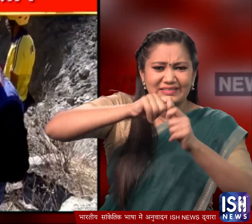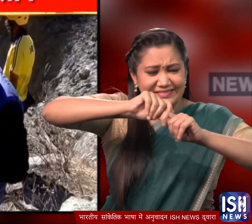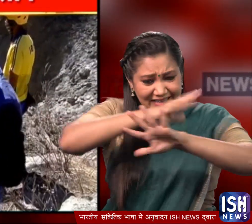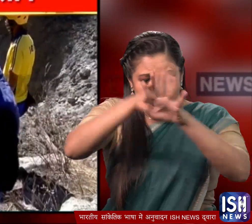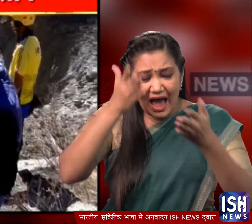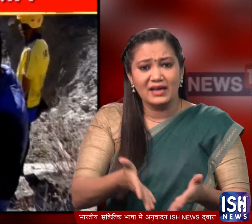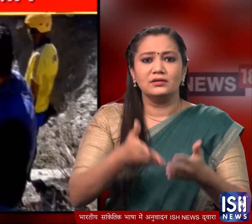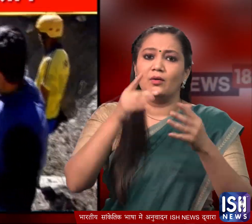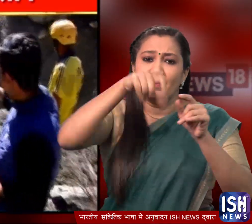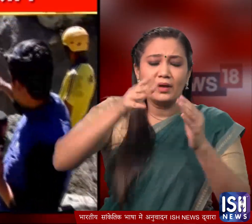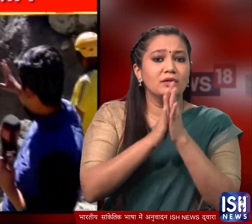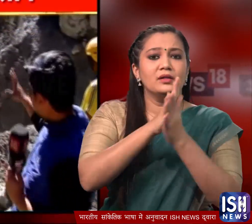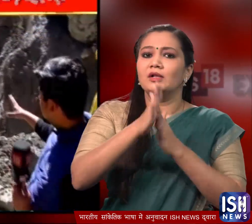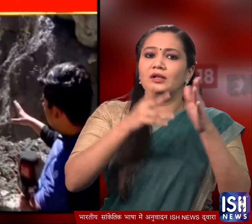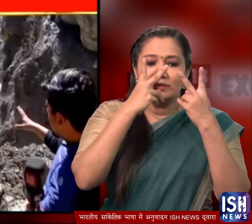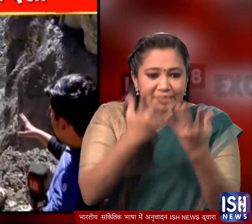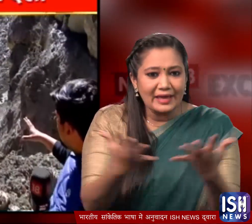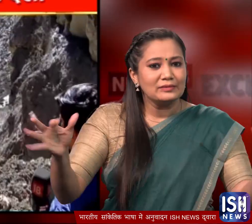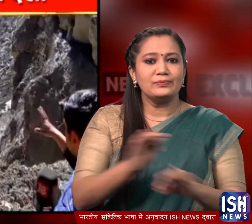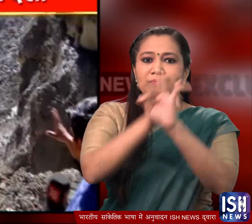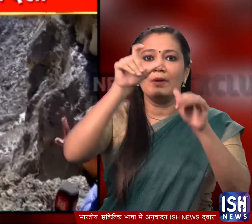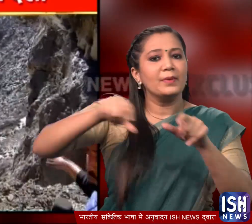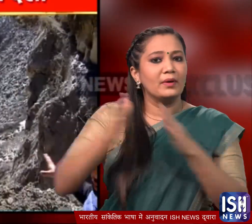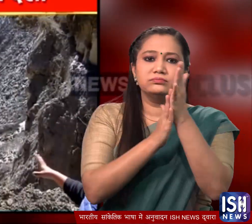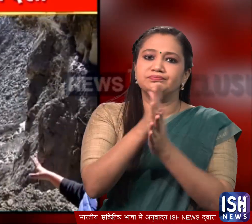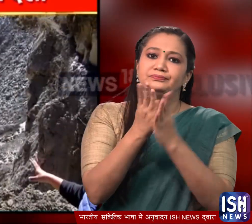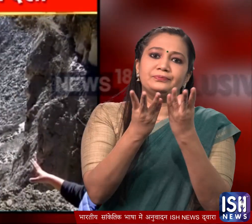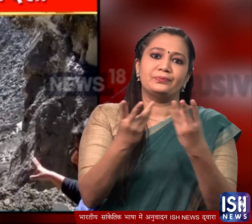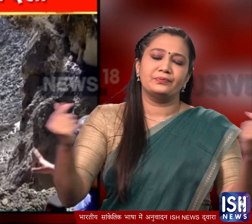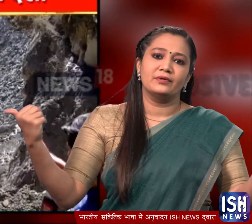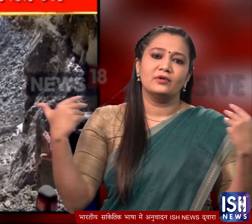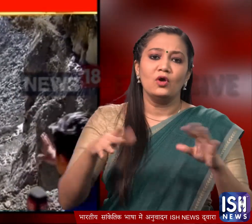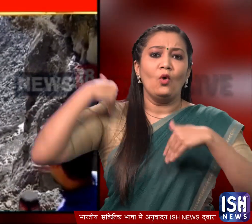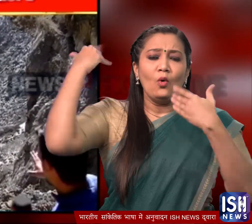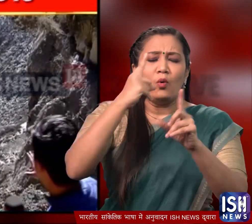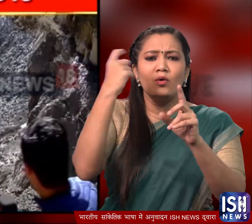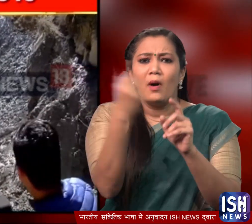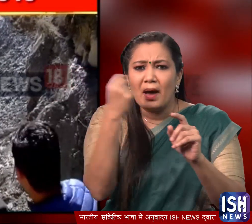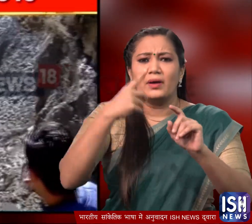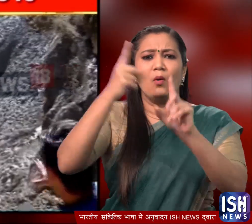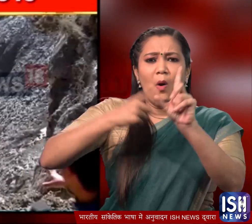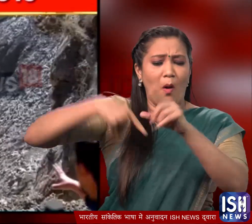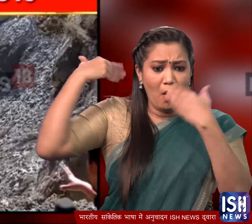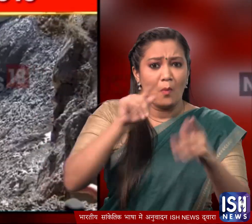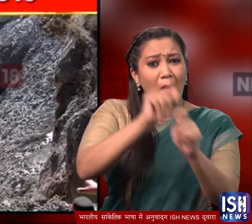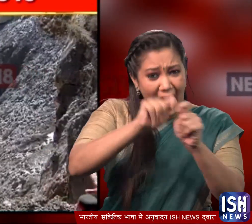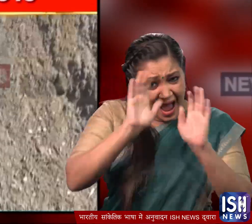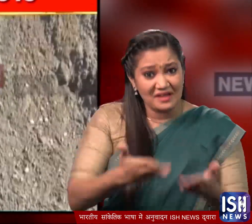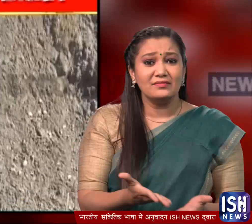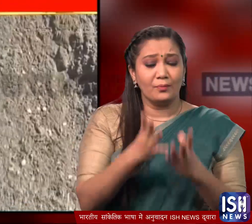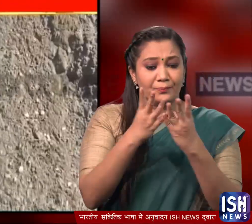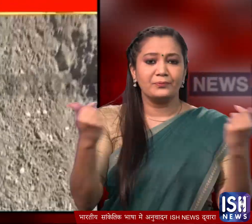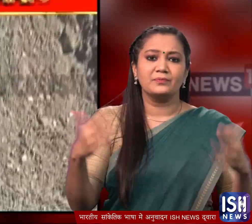पर काम कर रहे थे, लेकिन अब न वो प्रोजेक्ट नज़र आ रहा है और न लोग नज़र आ रहे हैं जो कि कई सालों से, कई महीनों से यहाँ पर काम पर लगे हुए